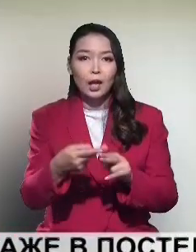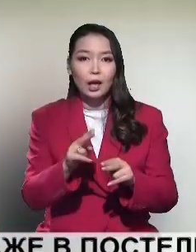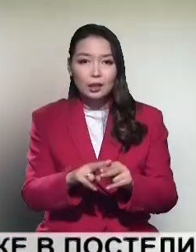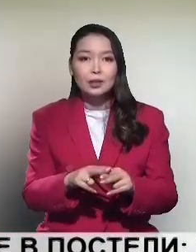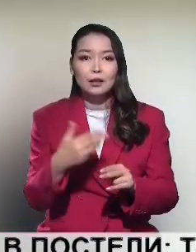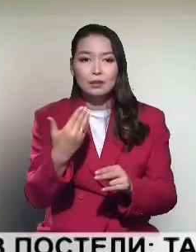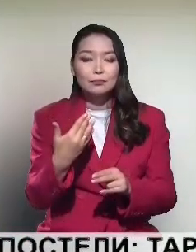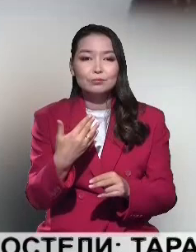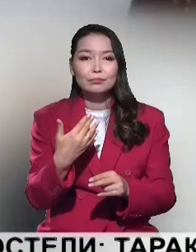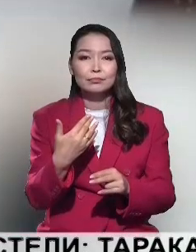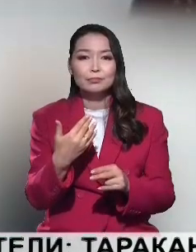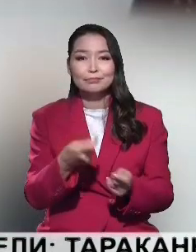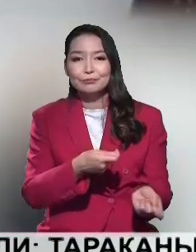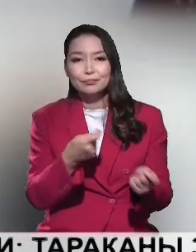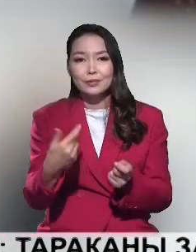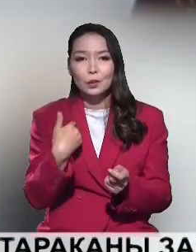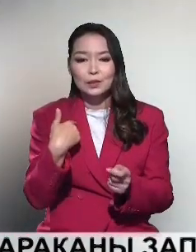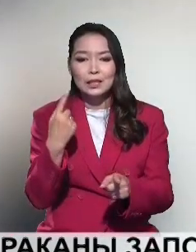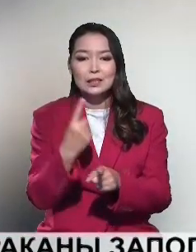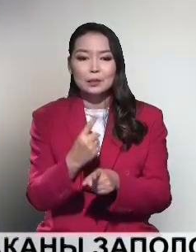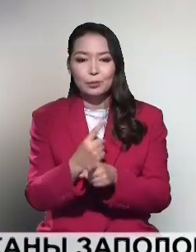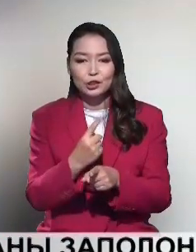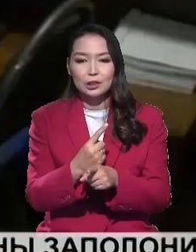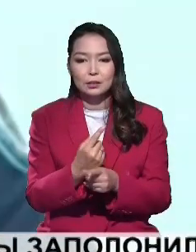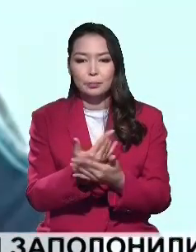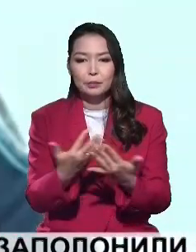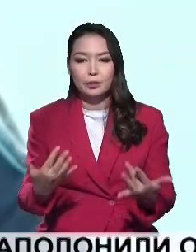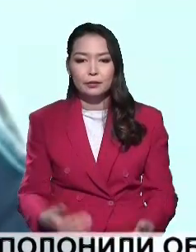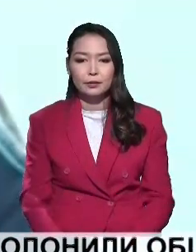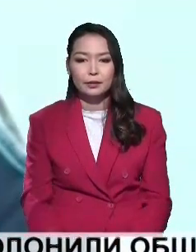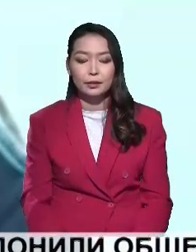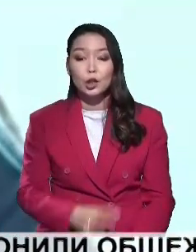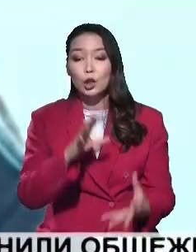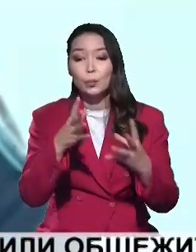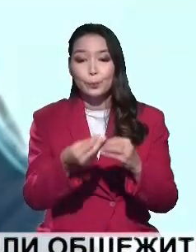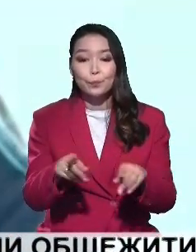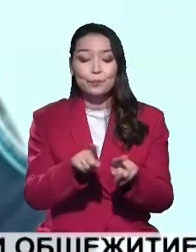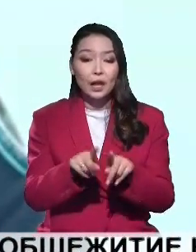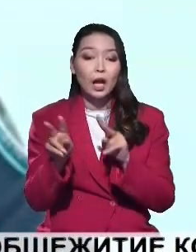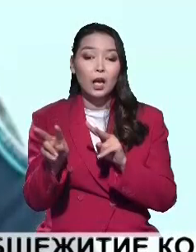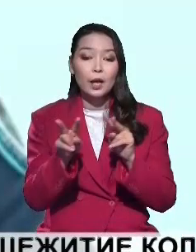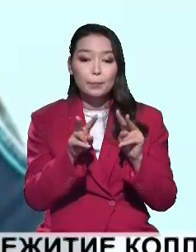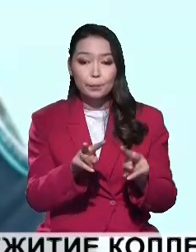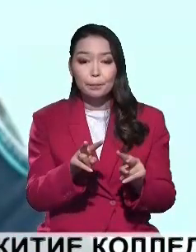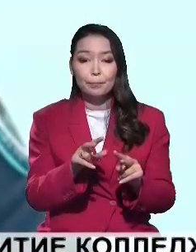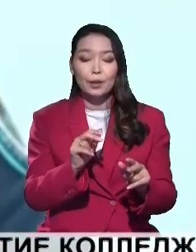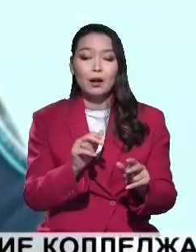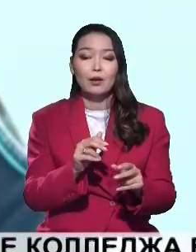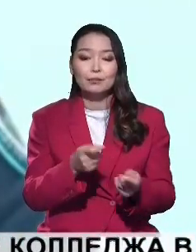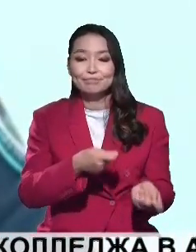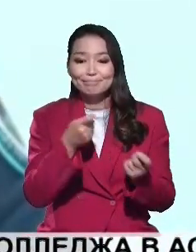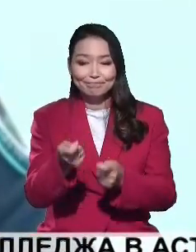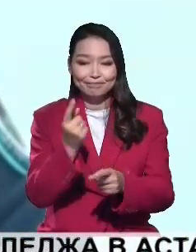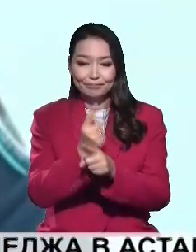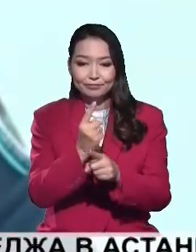пронести в исправительные учреждения запрещенные предметы в результате такого контроля при попытке доставки запрещённых